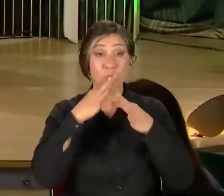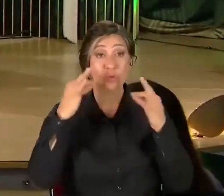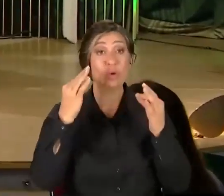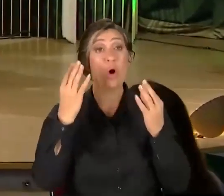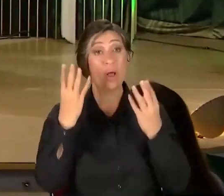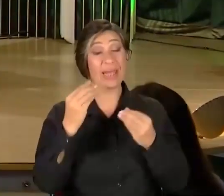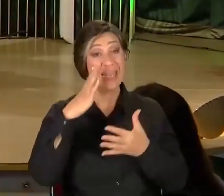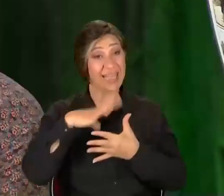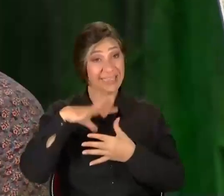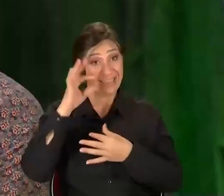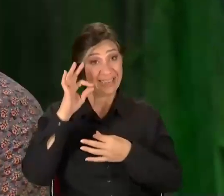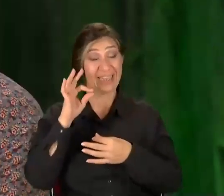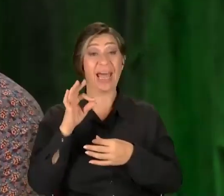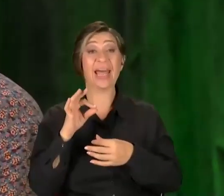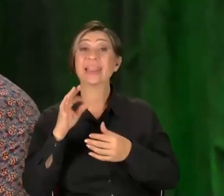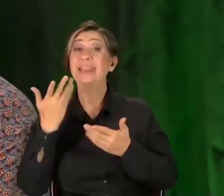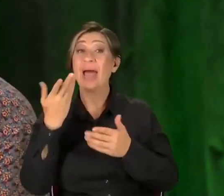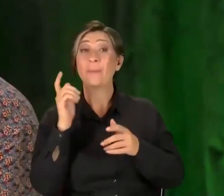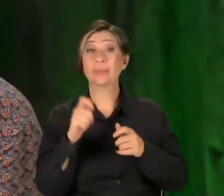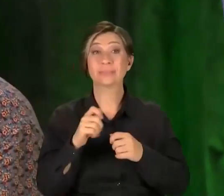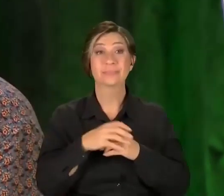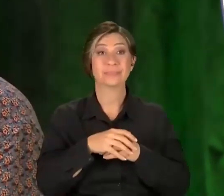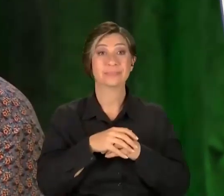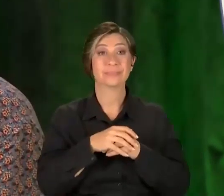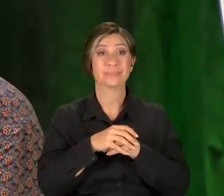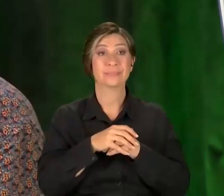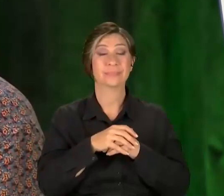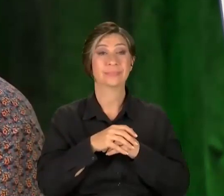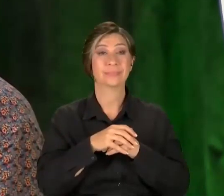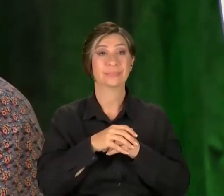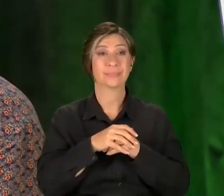duyan insanlar, ne yapayım?